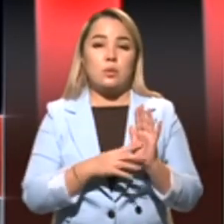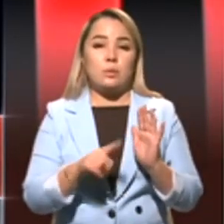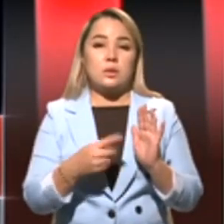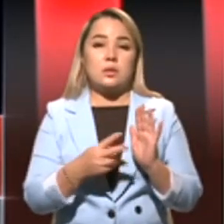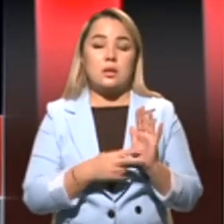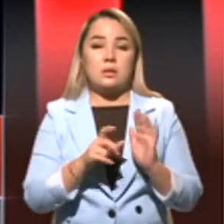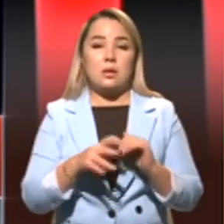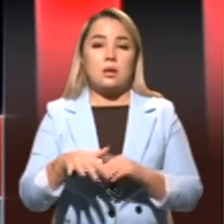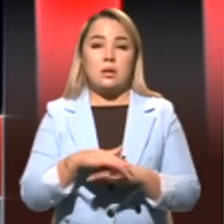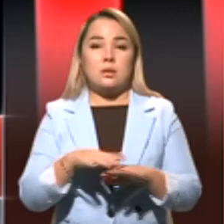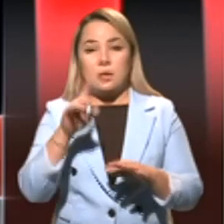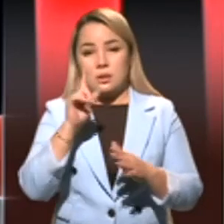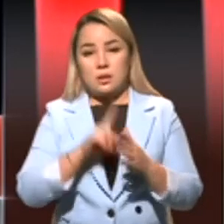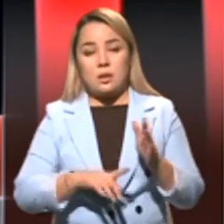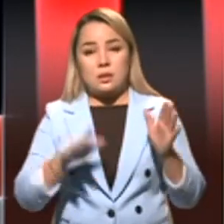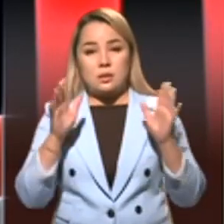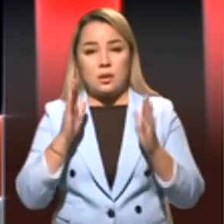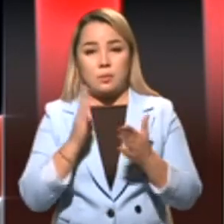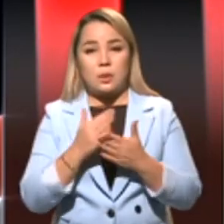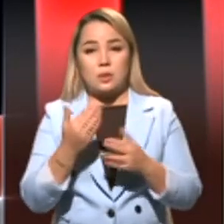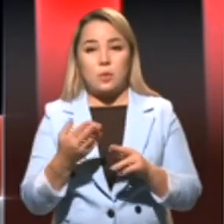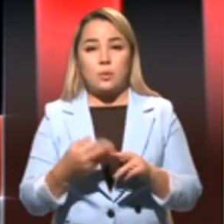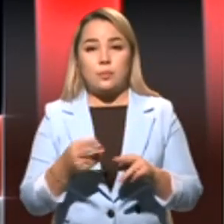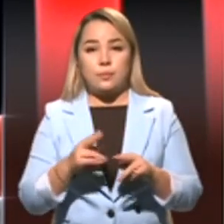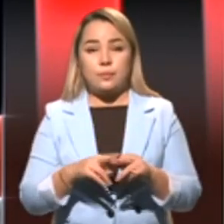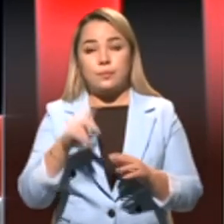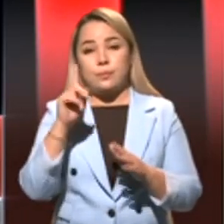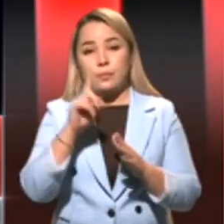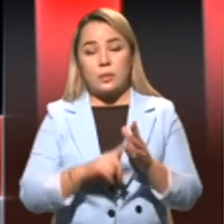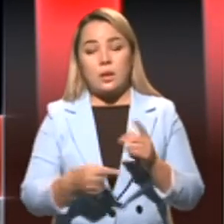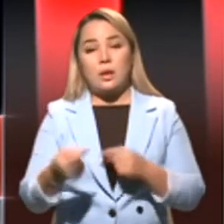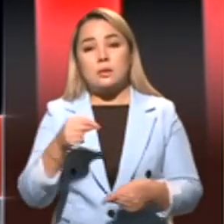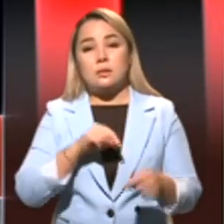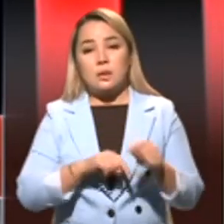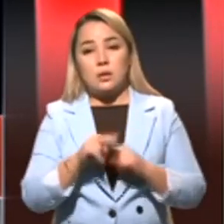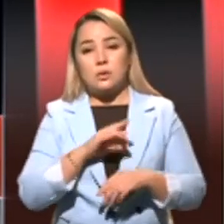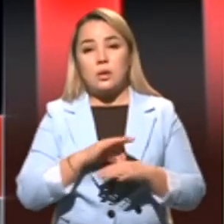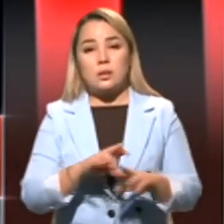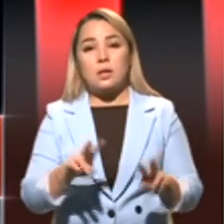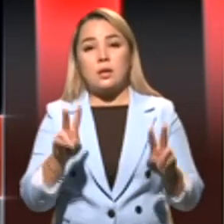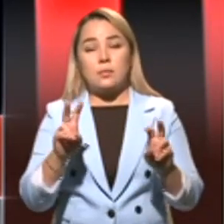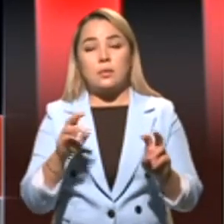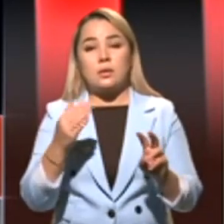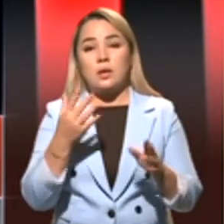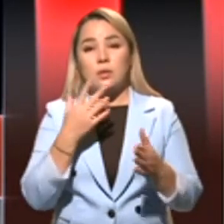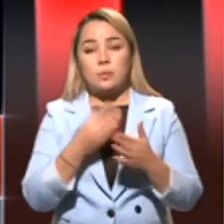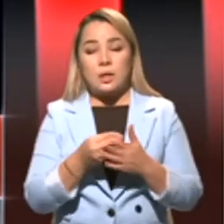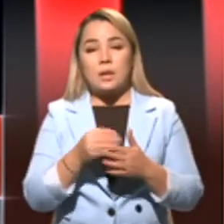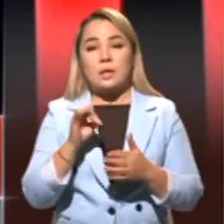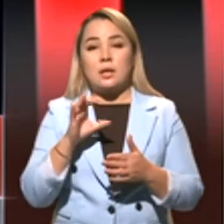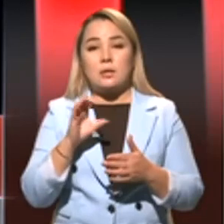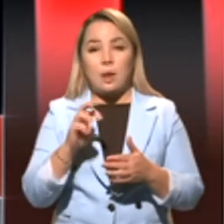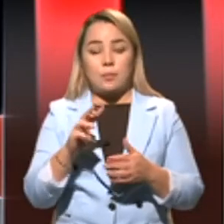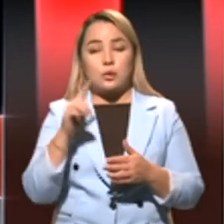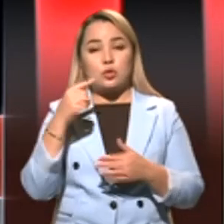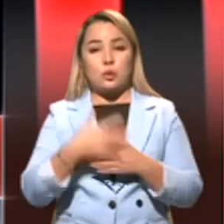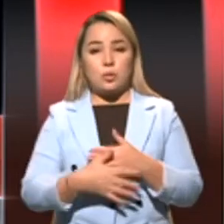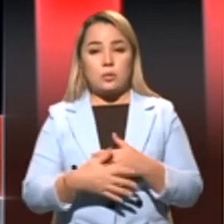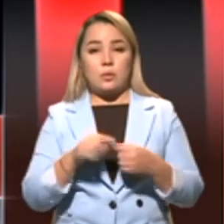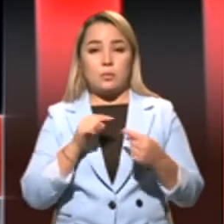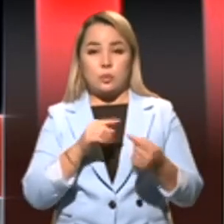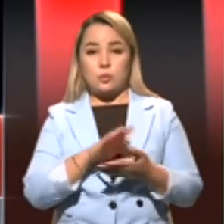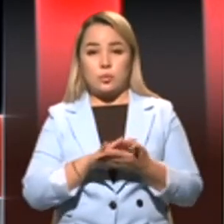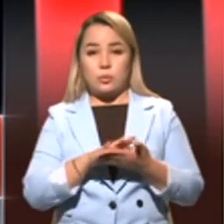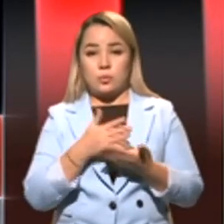7% халық ислам дінін ұстанады. Діни диалог, Қасқырбек мырза, діни диалог ислам түсінігіне қайшы емес